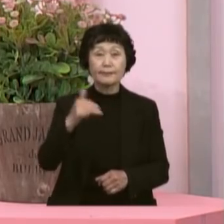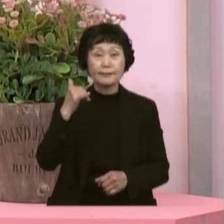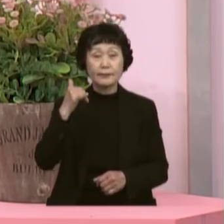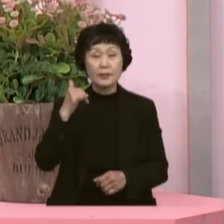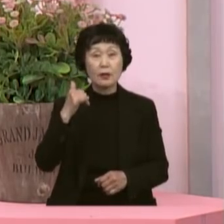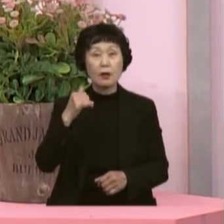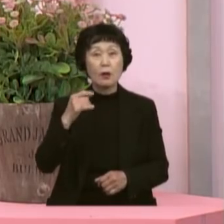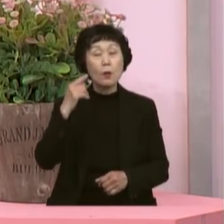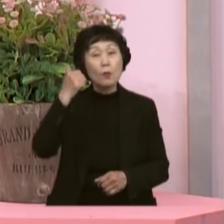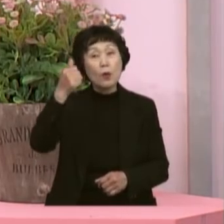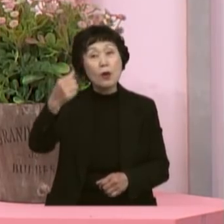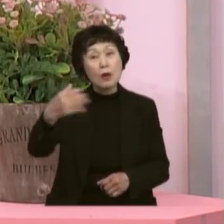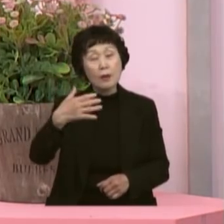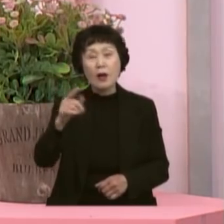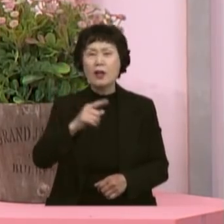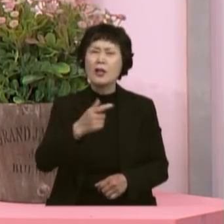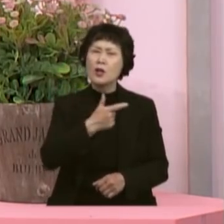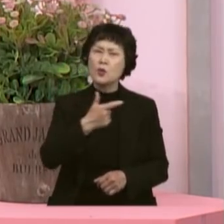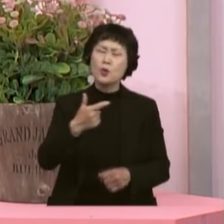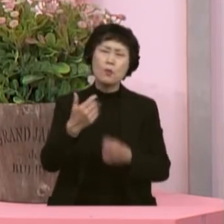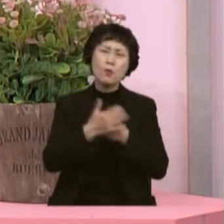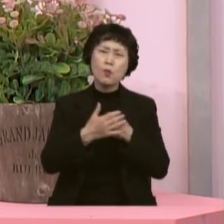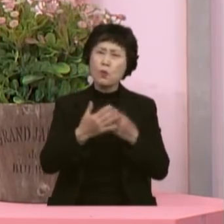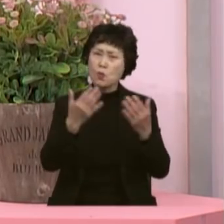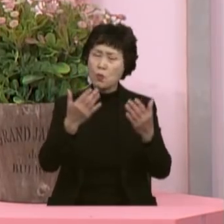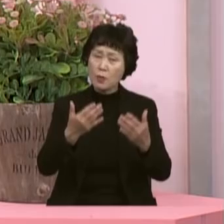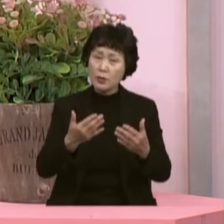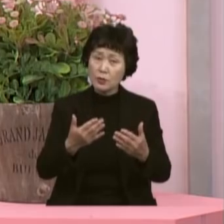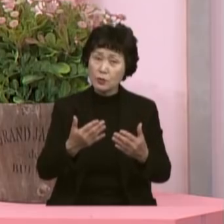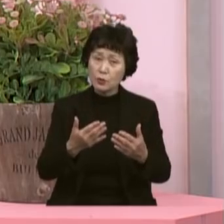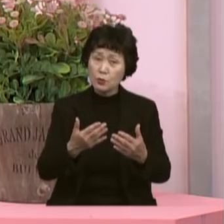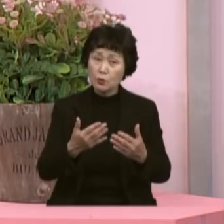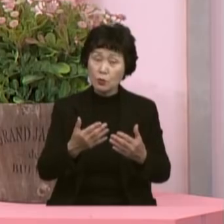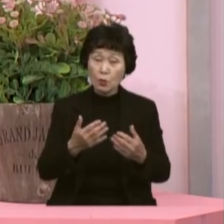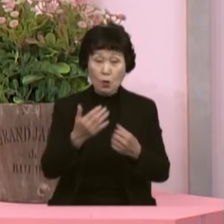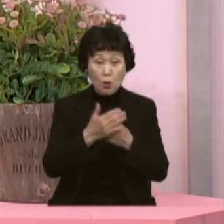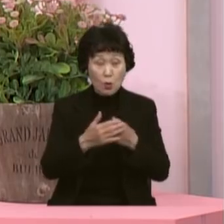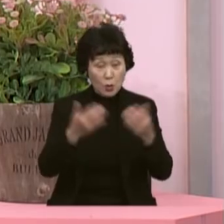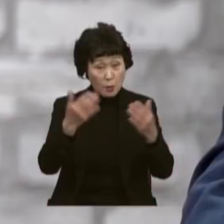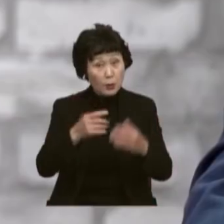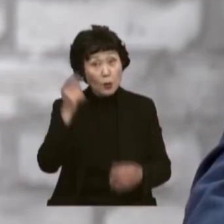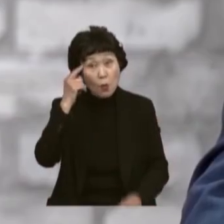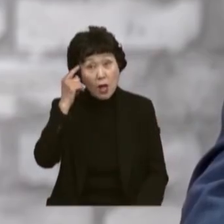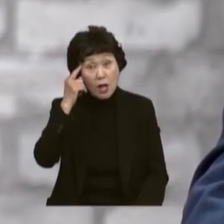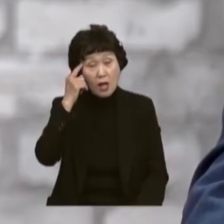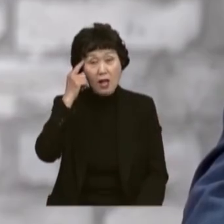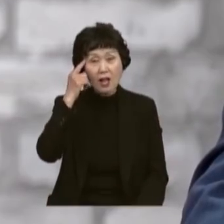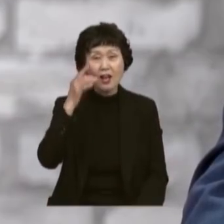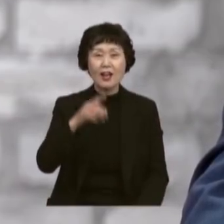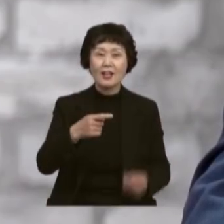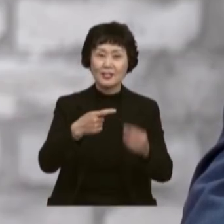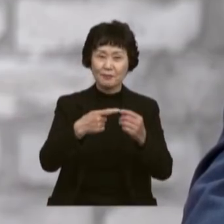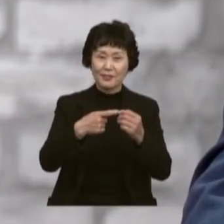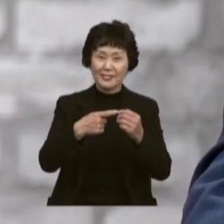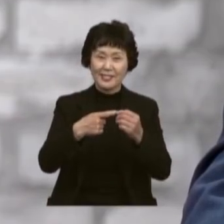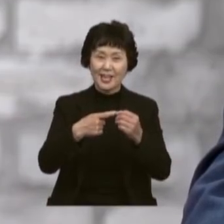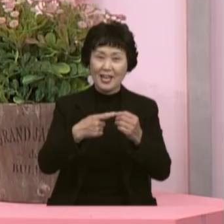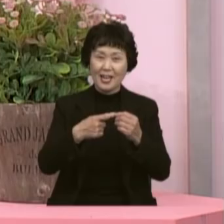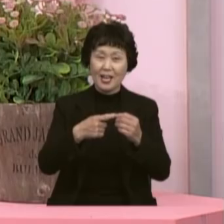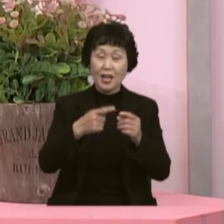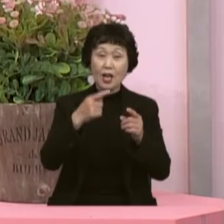왜 받으시냐고 그랬더니 첫째 교인이 몇 명이냐 안 물어봅디다. 교인이 몇